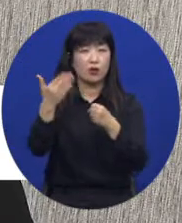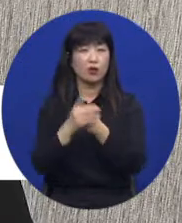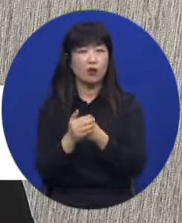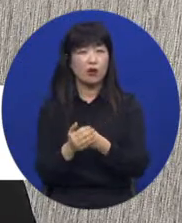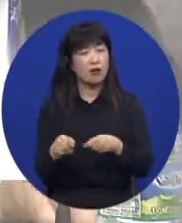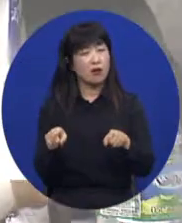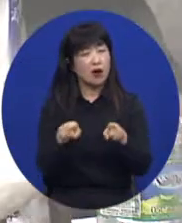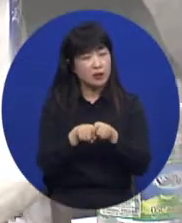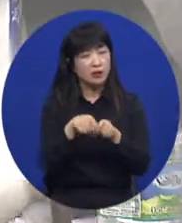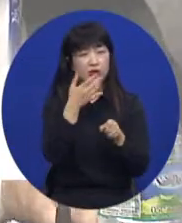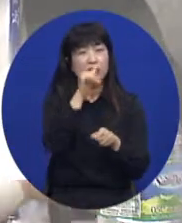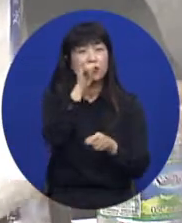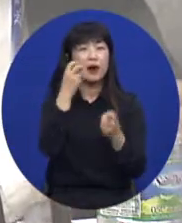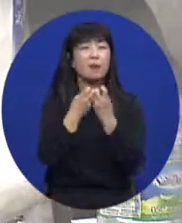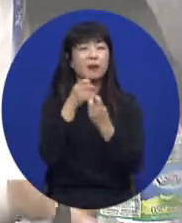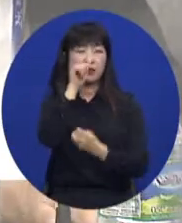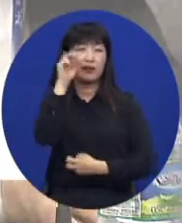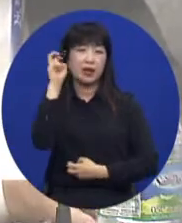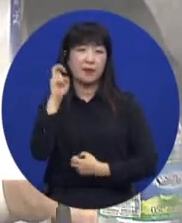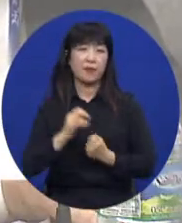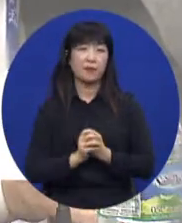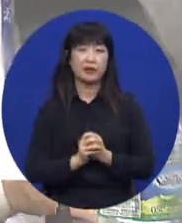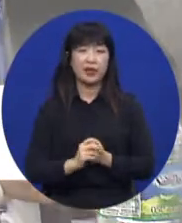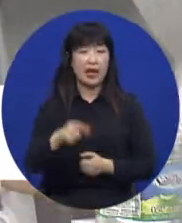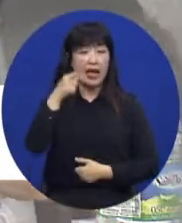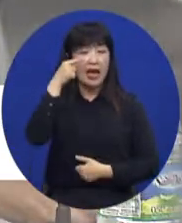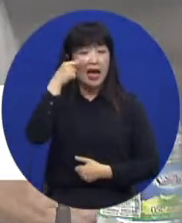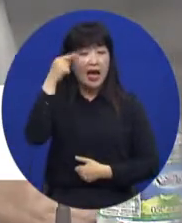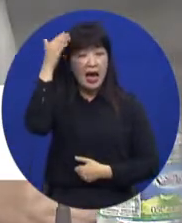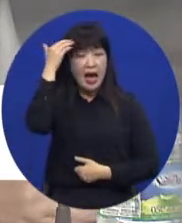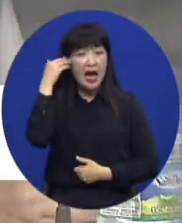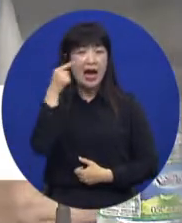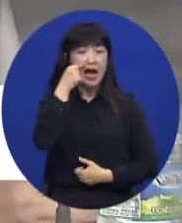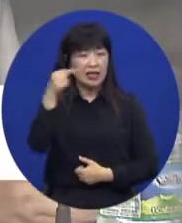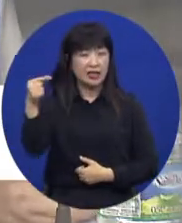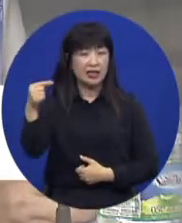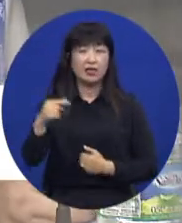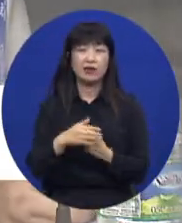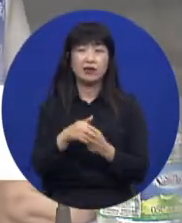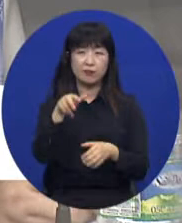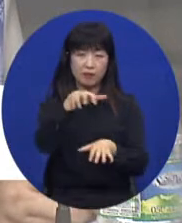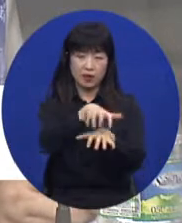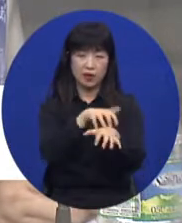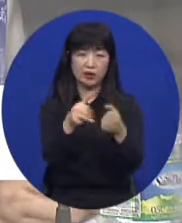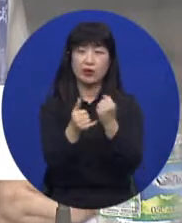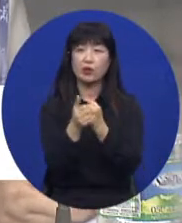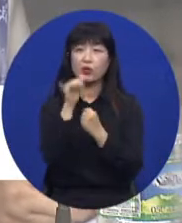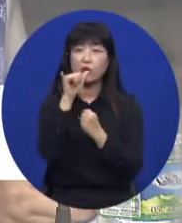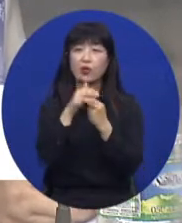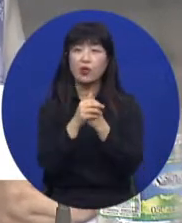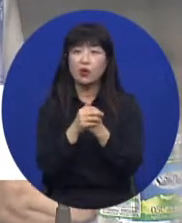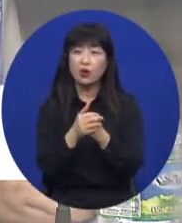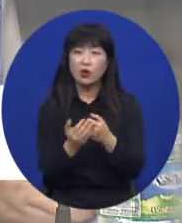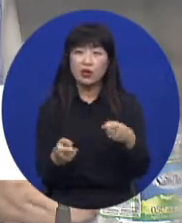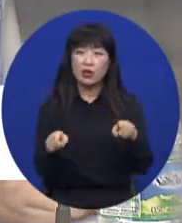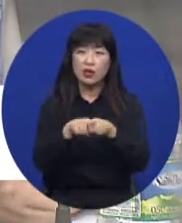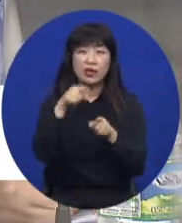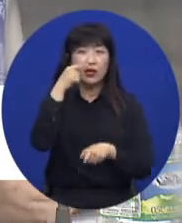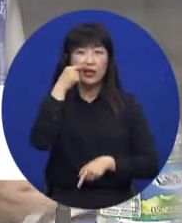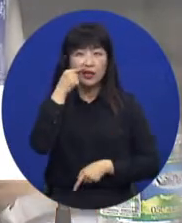있지는 않는지. 한일 연안 시도원 교류지사하고 이 부분을 같이 이제